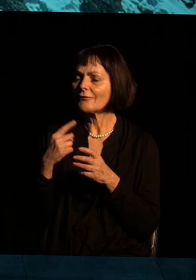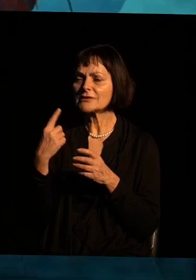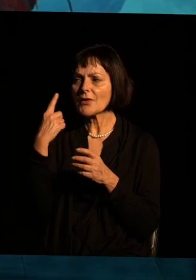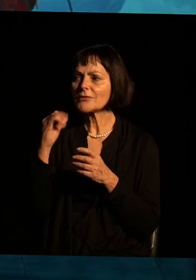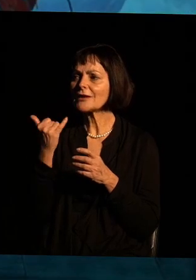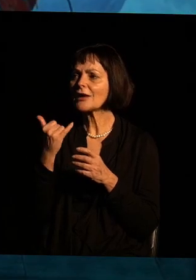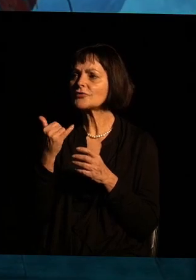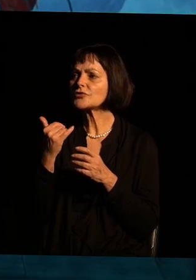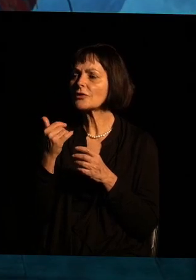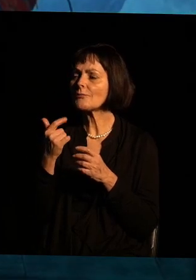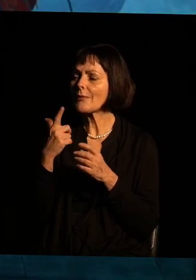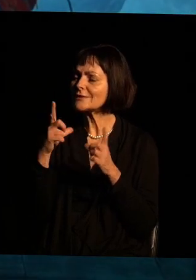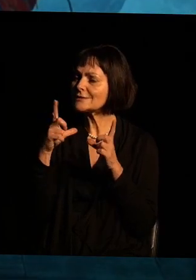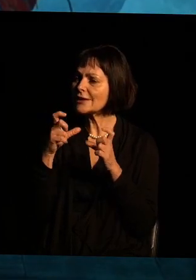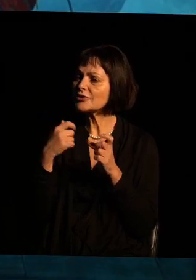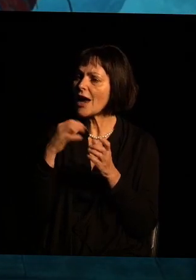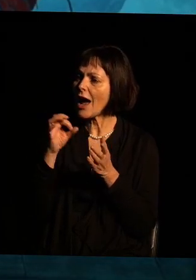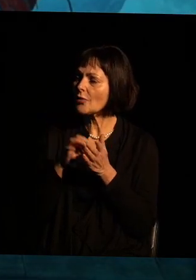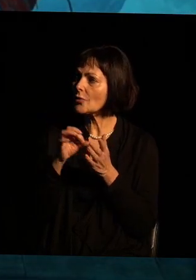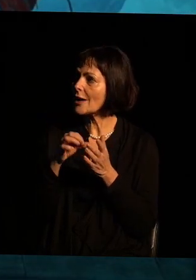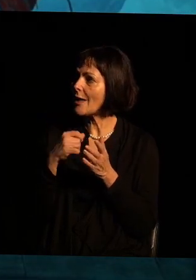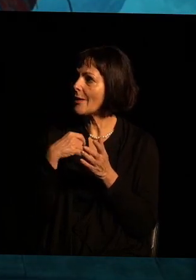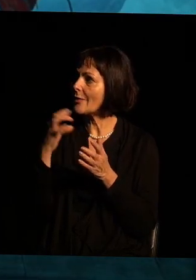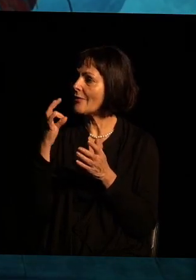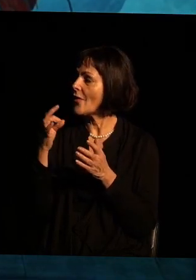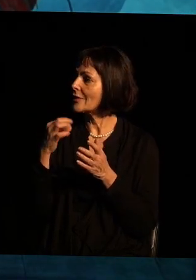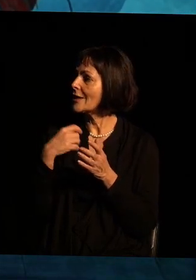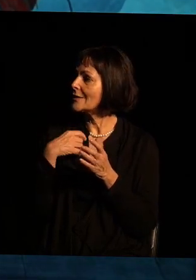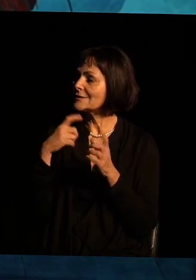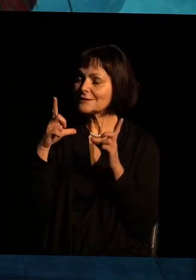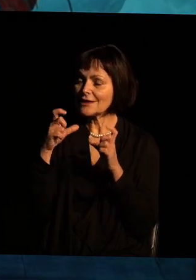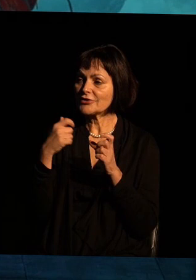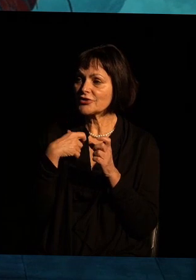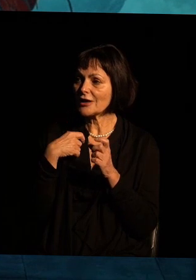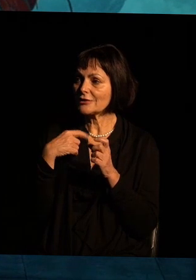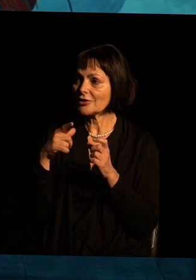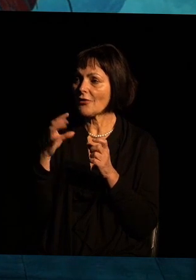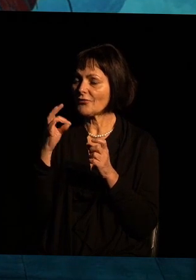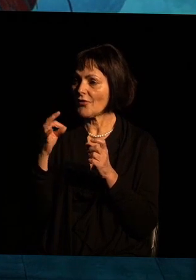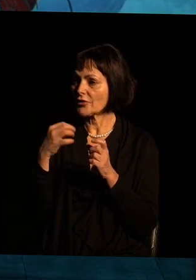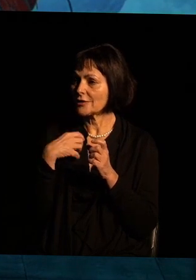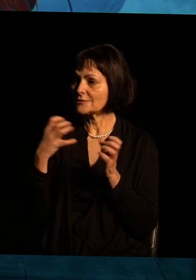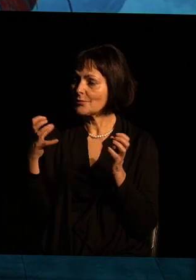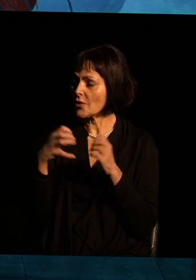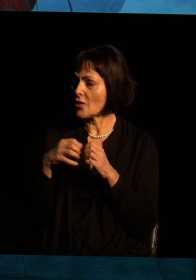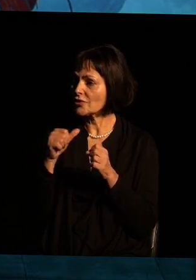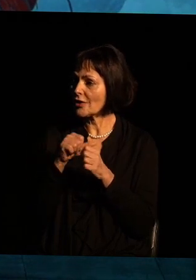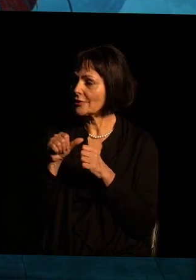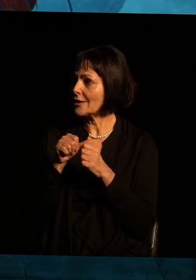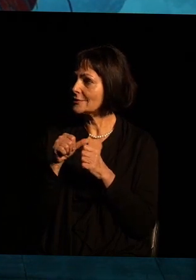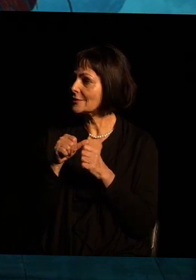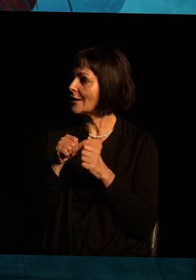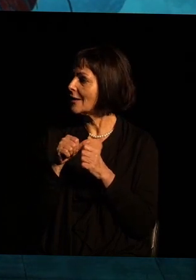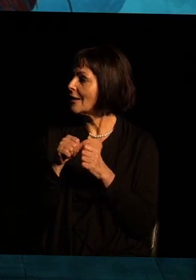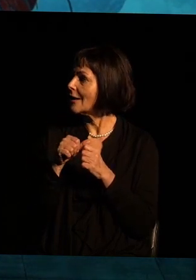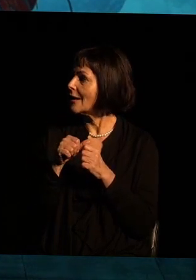się tam wszystko układało. No tu mamy zdjęcie, akurat twoje zdjęcie, twojego zdjęcia szczytowego nie było, tylko w twojej kolekcji, tylko jest ta maskotka,